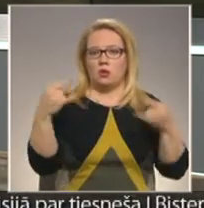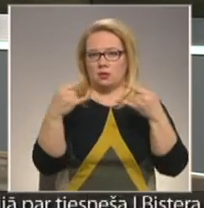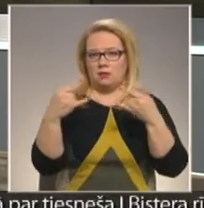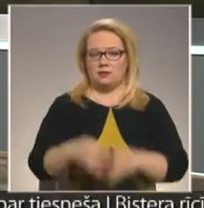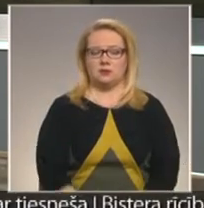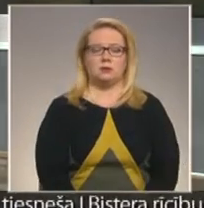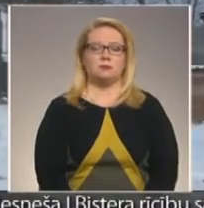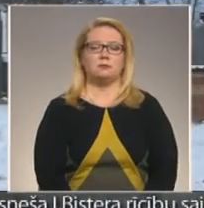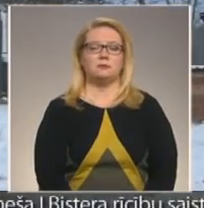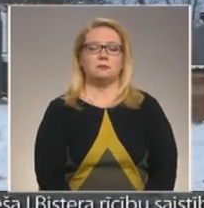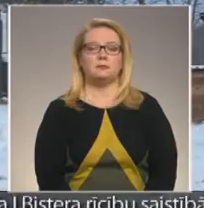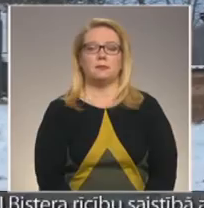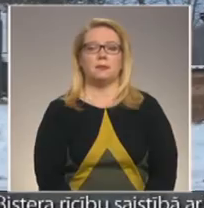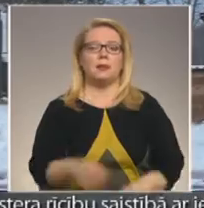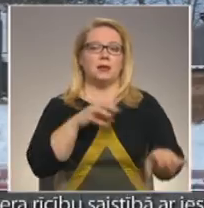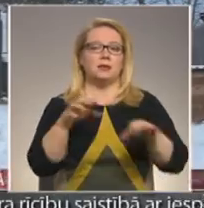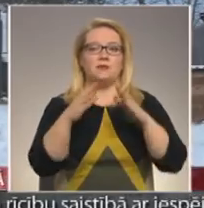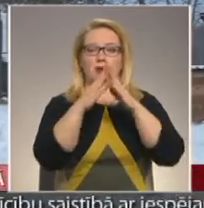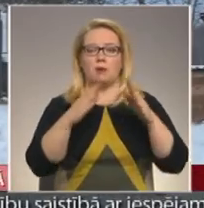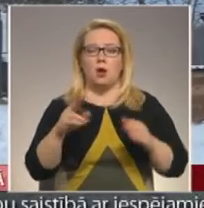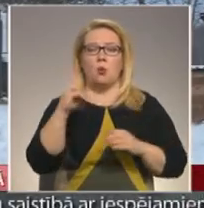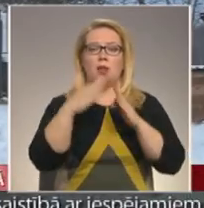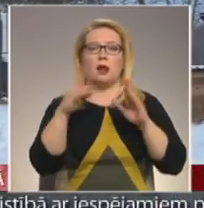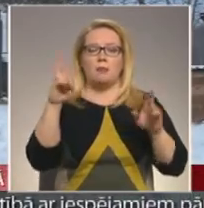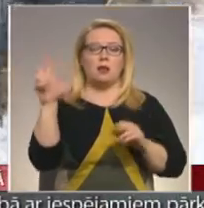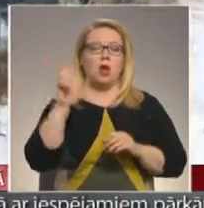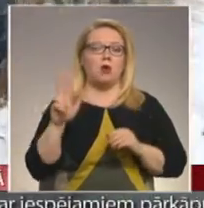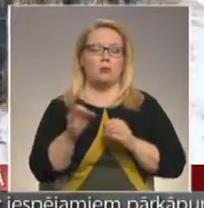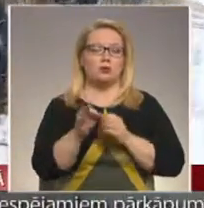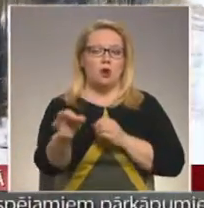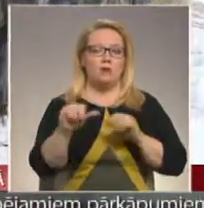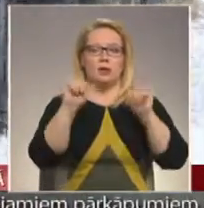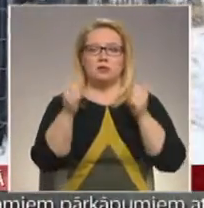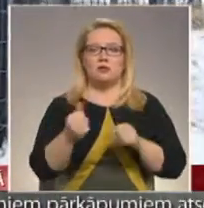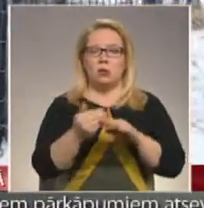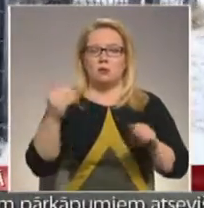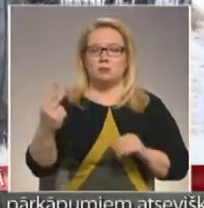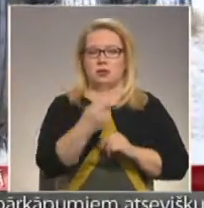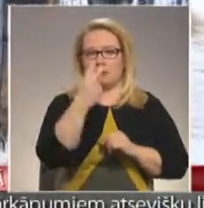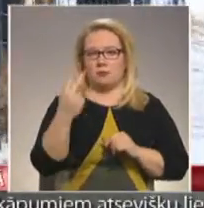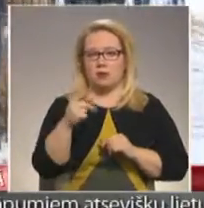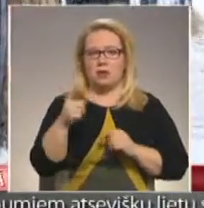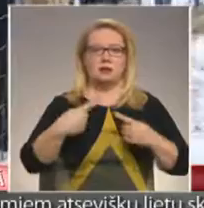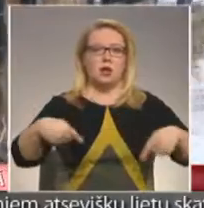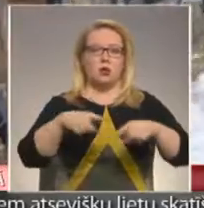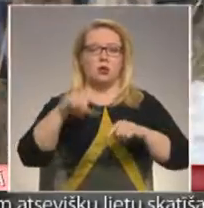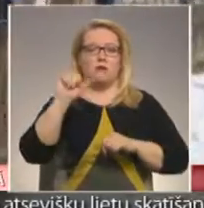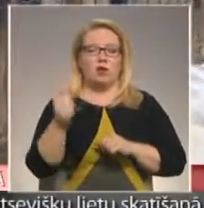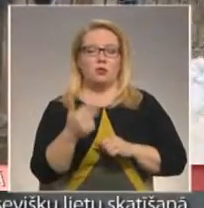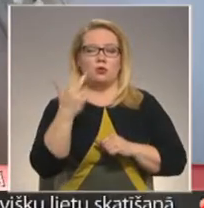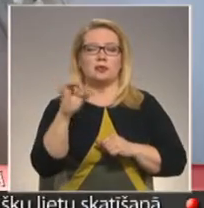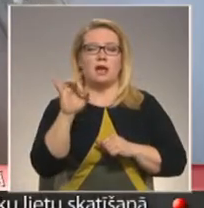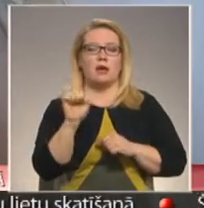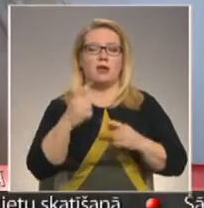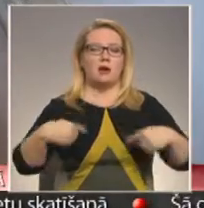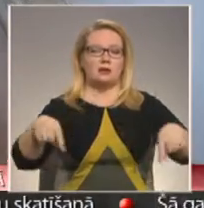televīzija. Dzīvnieku patversmu otrā māja Daugavpils nodā izveidota pirms vairāk kā 2 gadiem. Tās teritoriju veido 3 hektāri